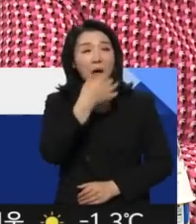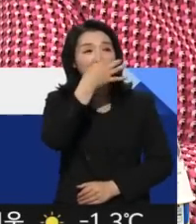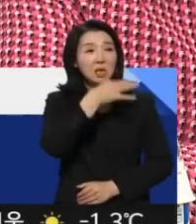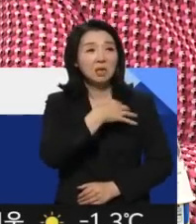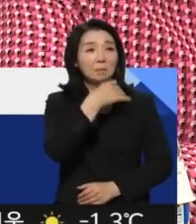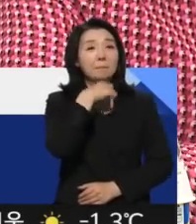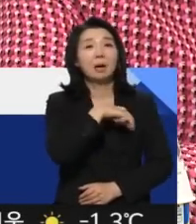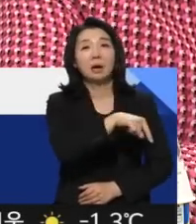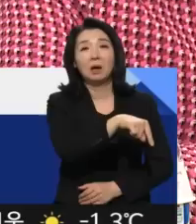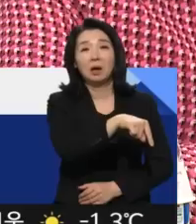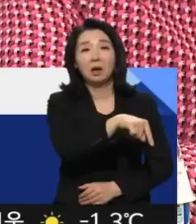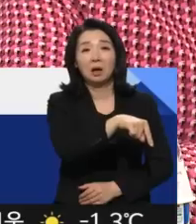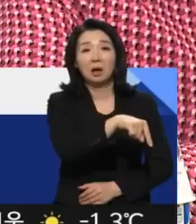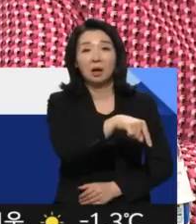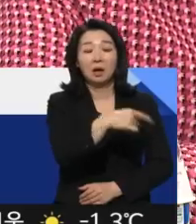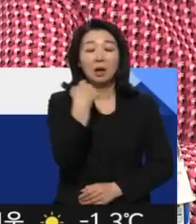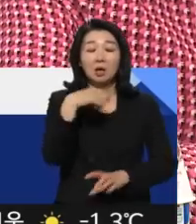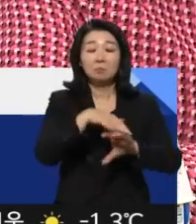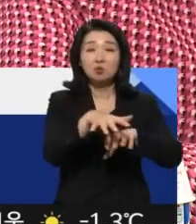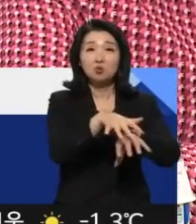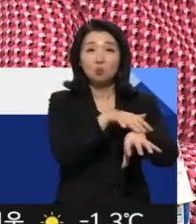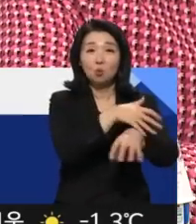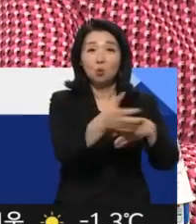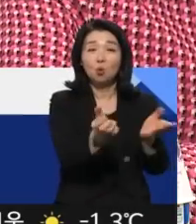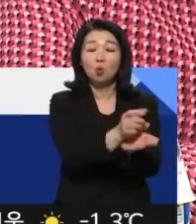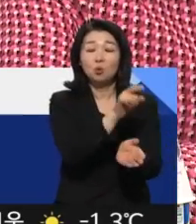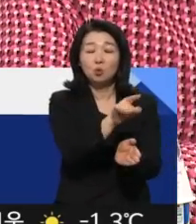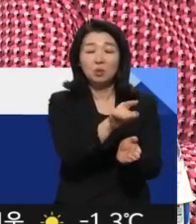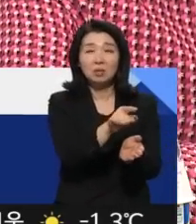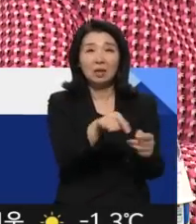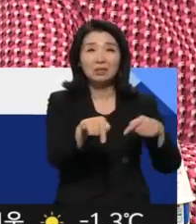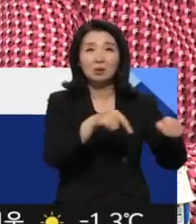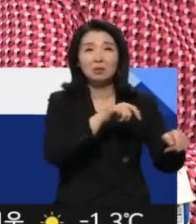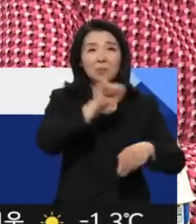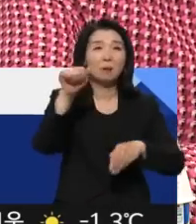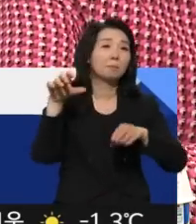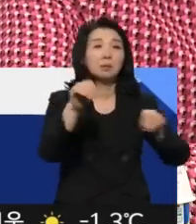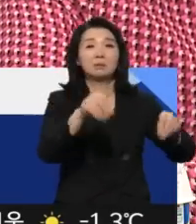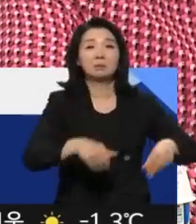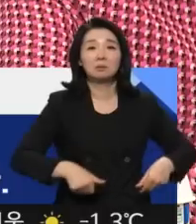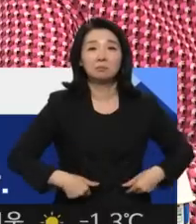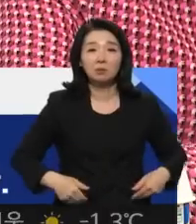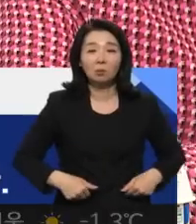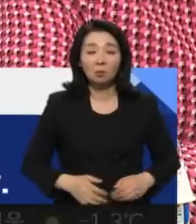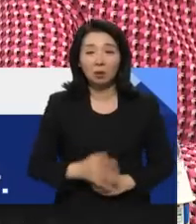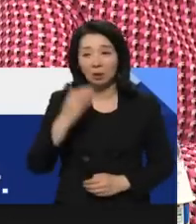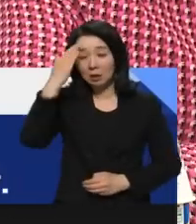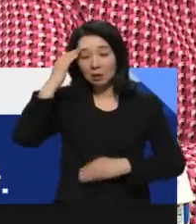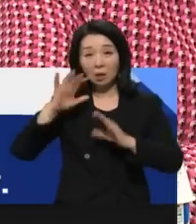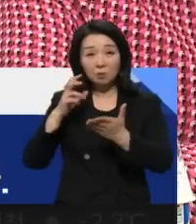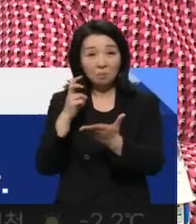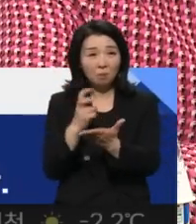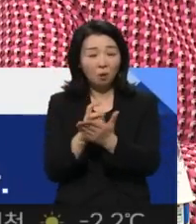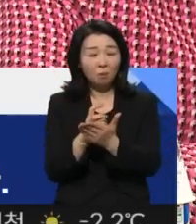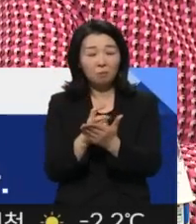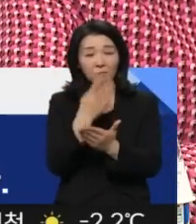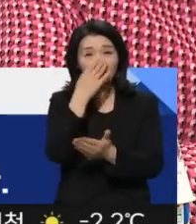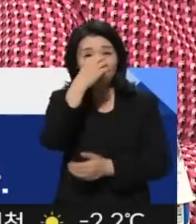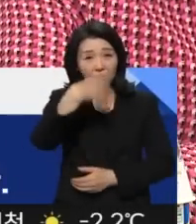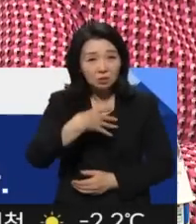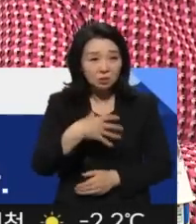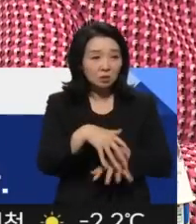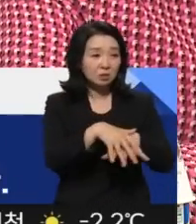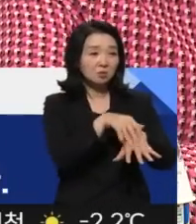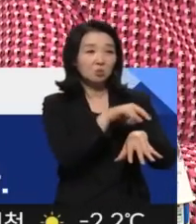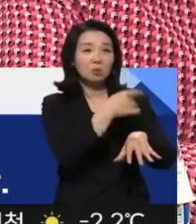민주노총의 정치 파업은 이제 끝장을 내야 합니다. 지엄한 대한민국의 법을 유린하며